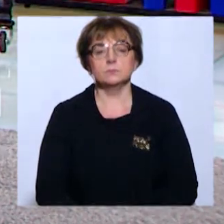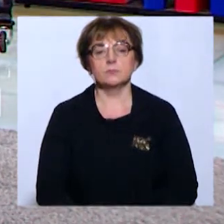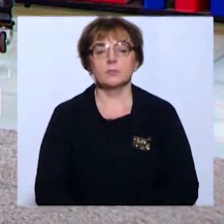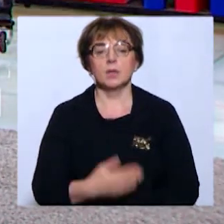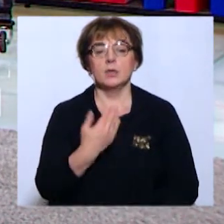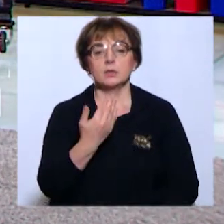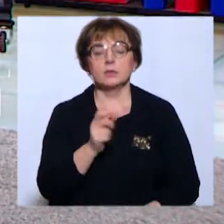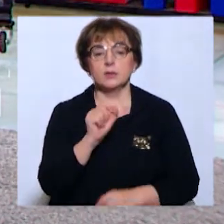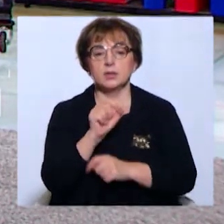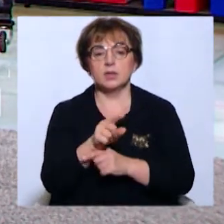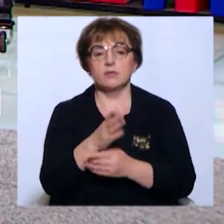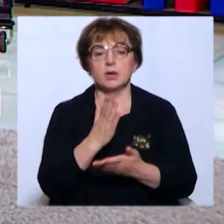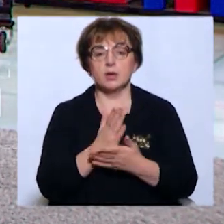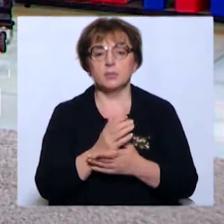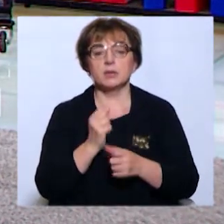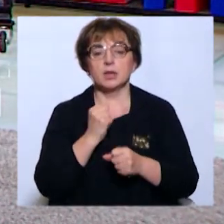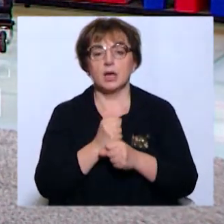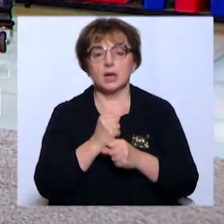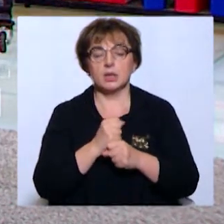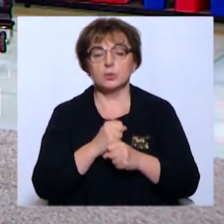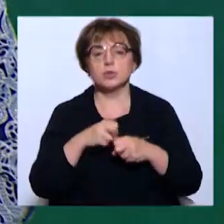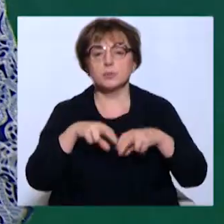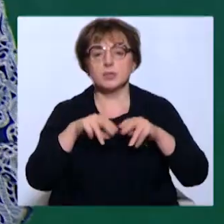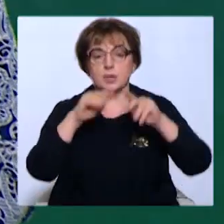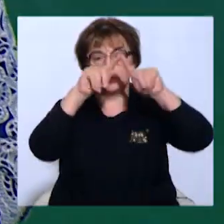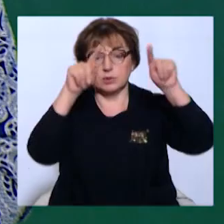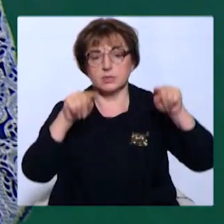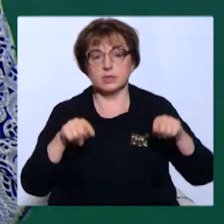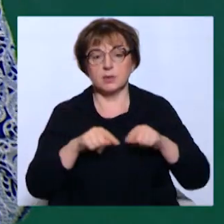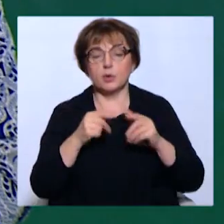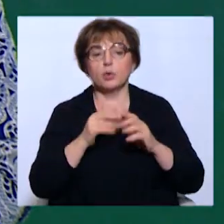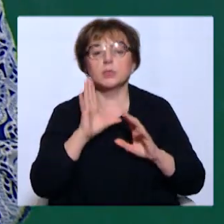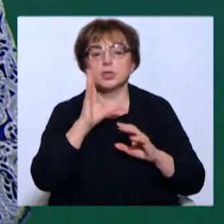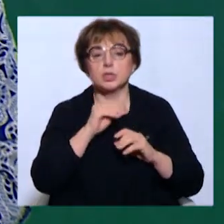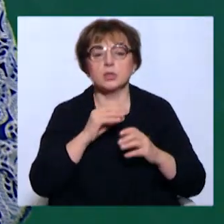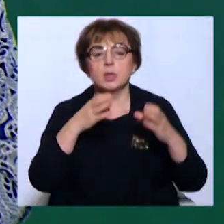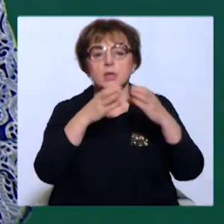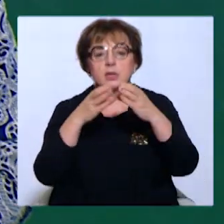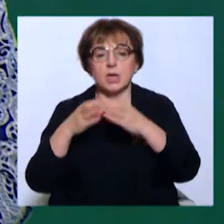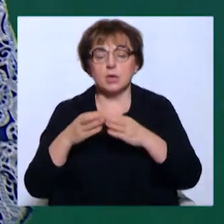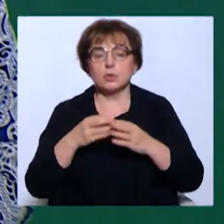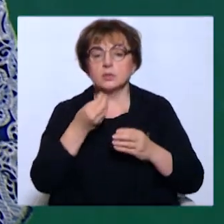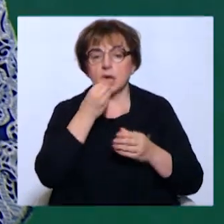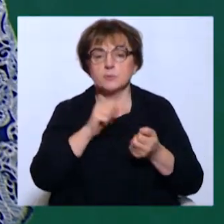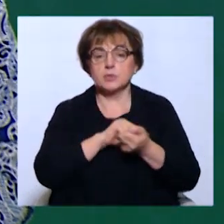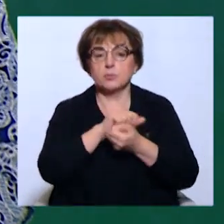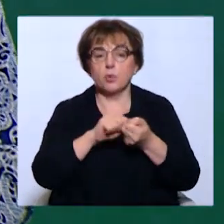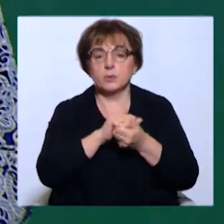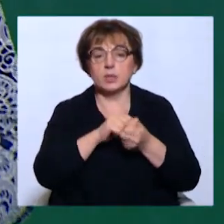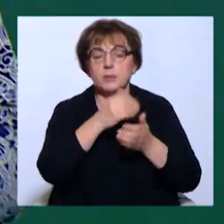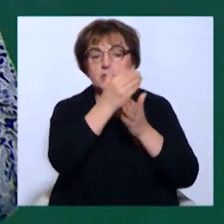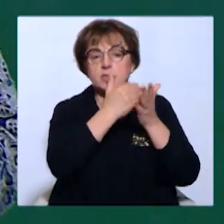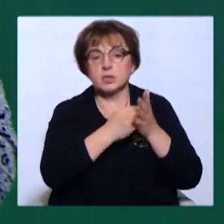თქვენ გევალებათ შექმნათ სქემა, რომლითაც შეძლებთ დააჯგუფოთ საჭმის მომნელებელ